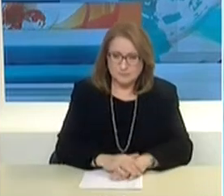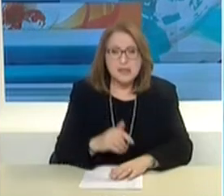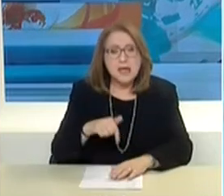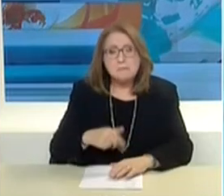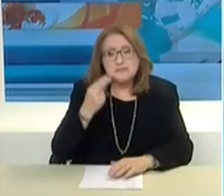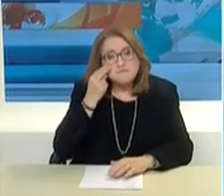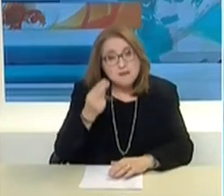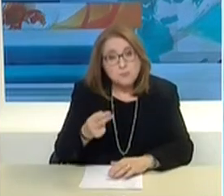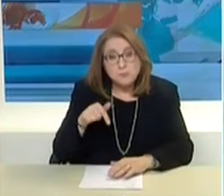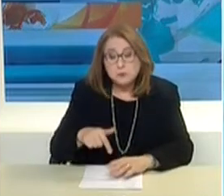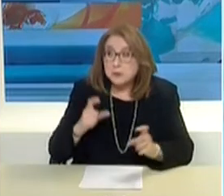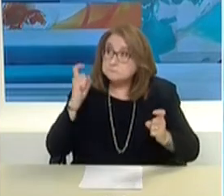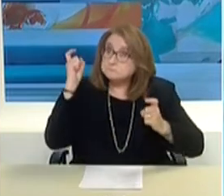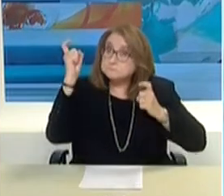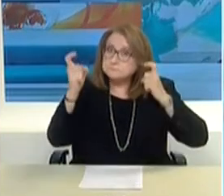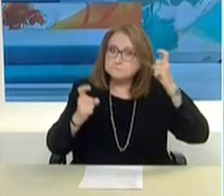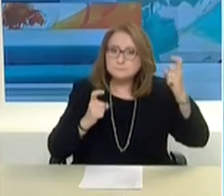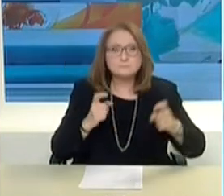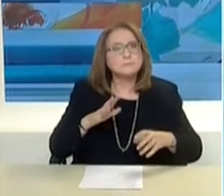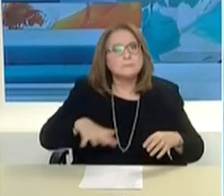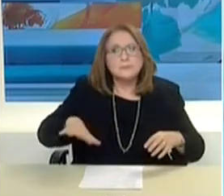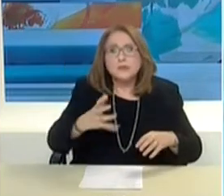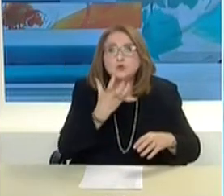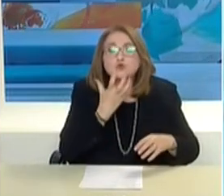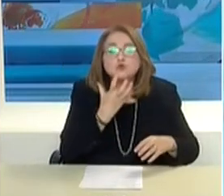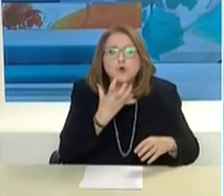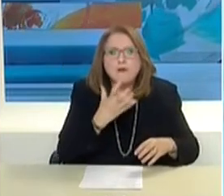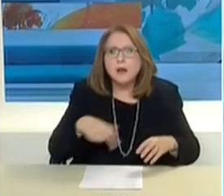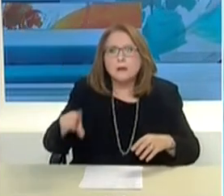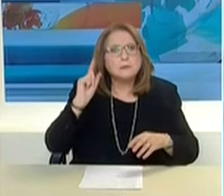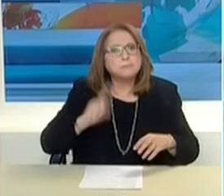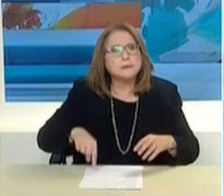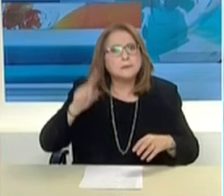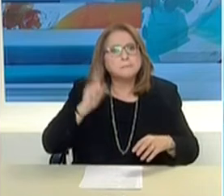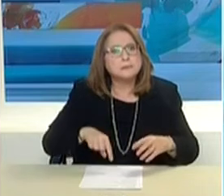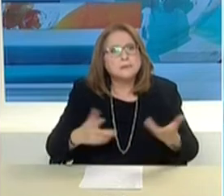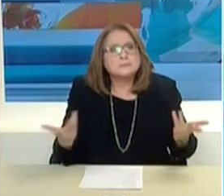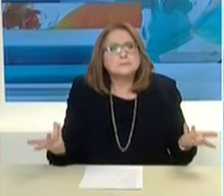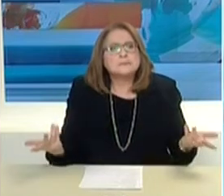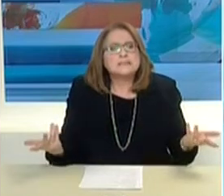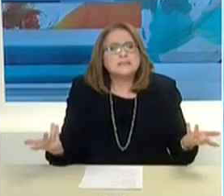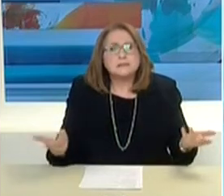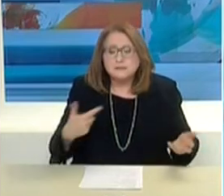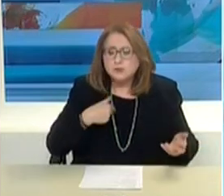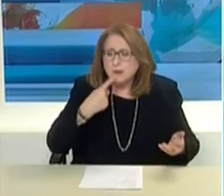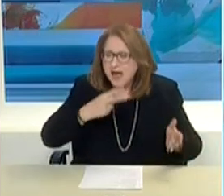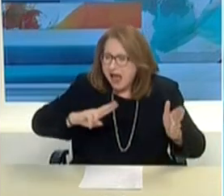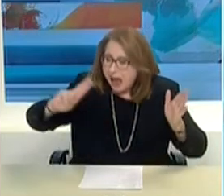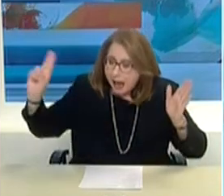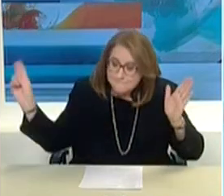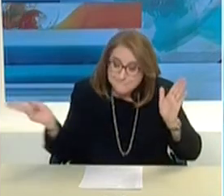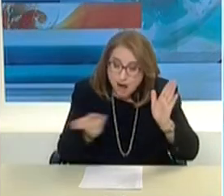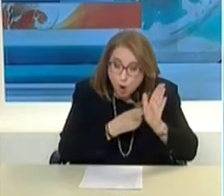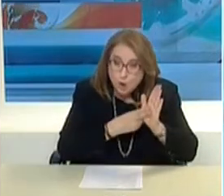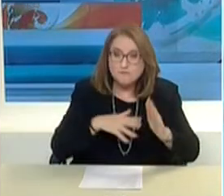κρισιμότητα της κατάστασης, επαναλαμβάνουμε ότι απαγορεύονται οι δημόσιες υπαίθριες συναθρήσεις